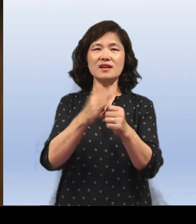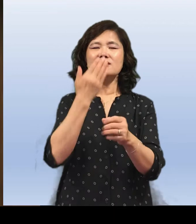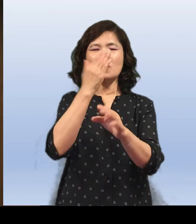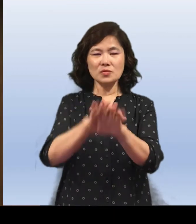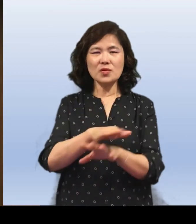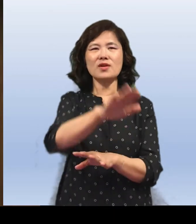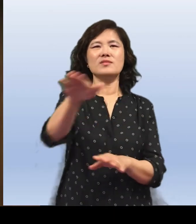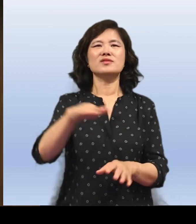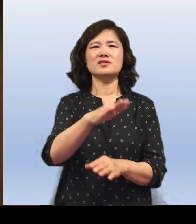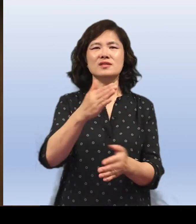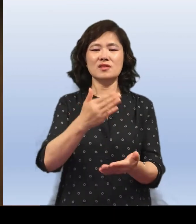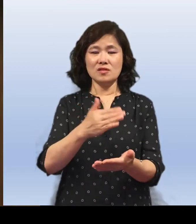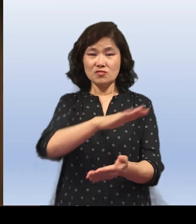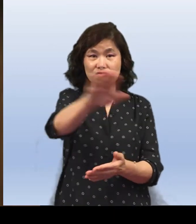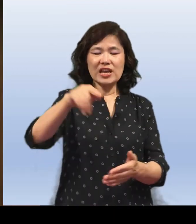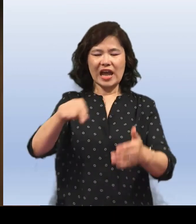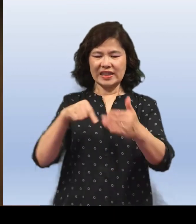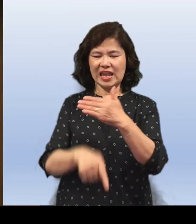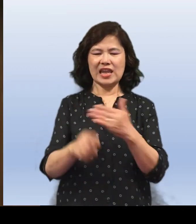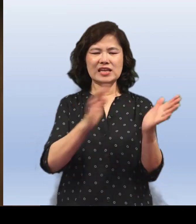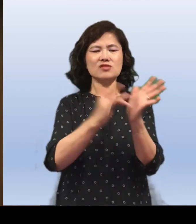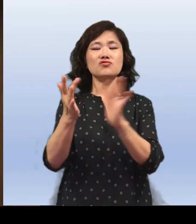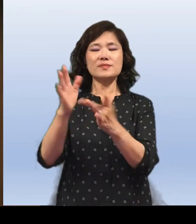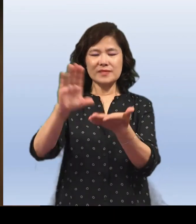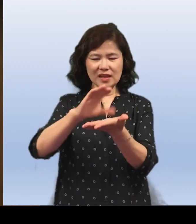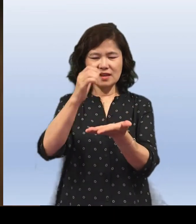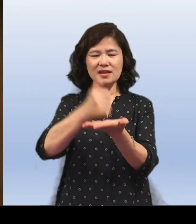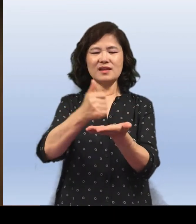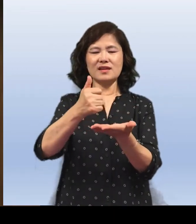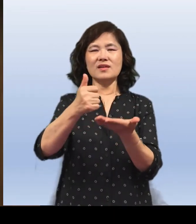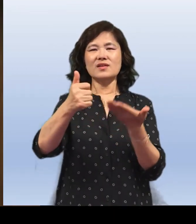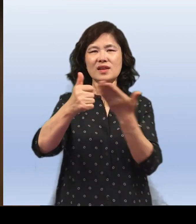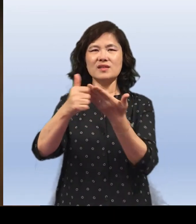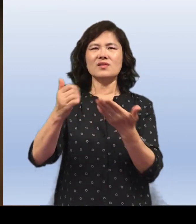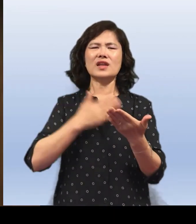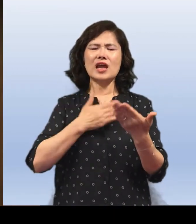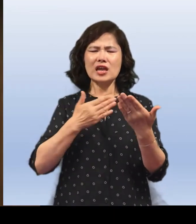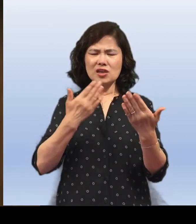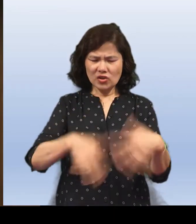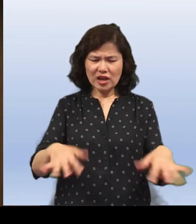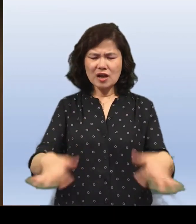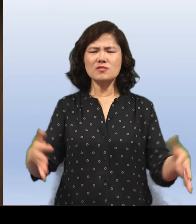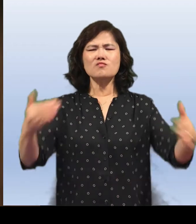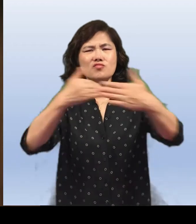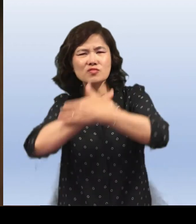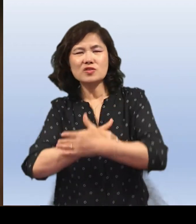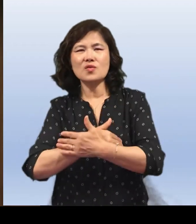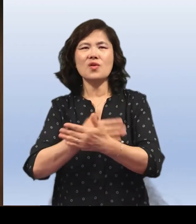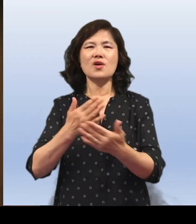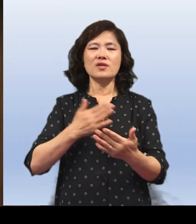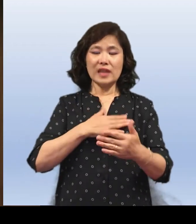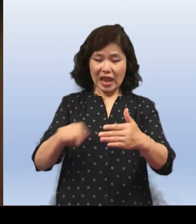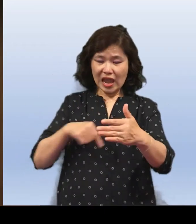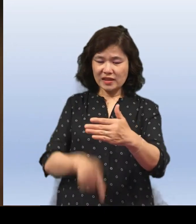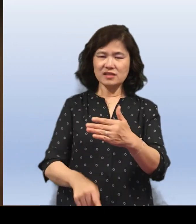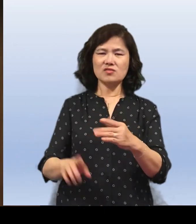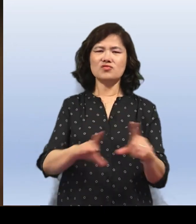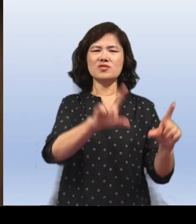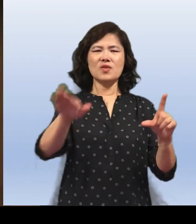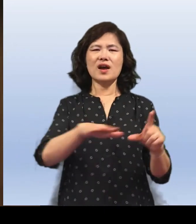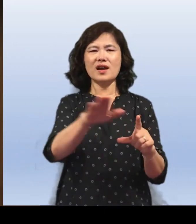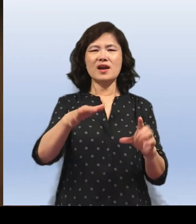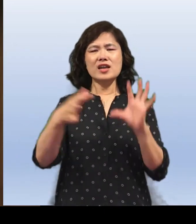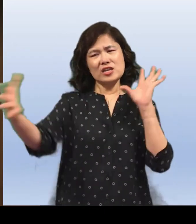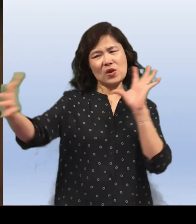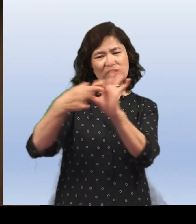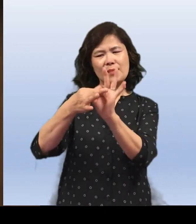여러분, 우리 안에 예수님께서 나의 연약함을 품고 우리 안에서 우리와